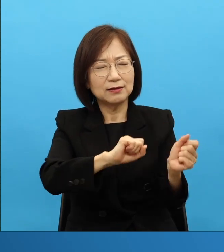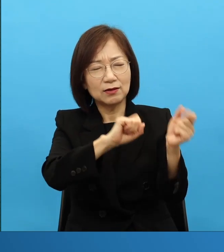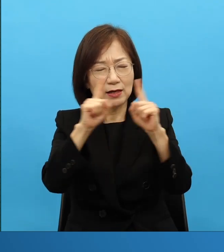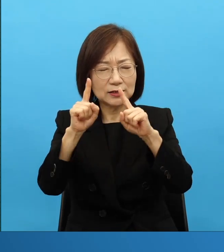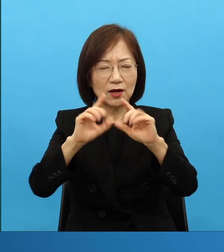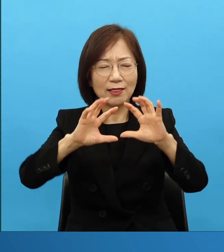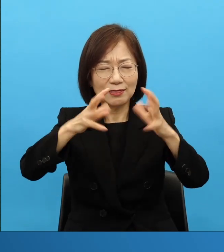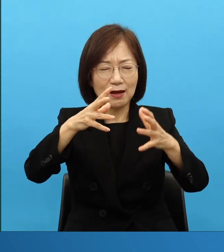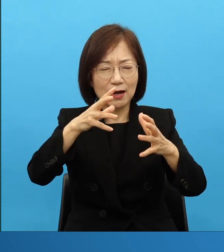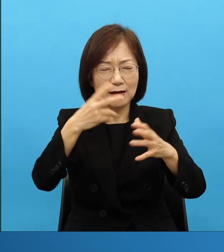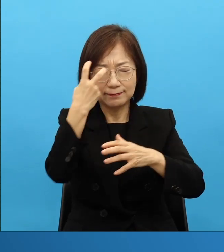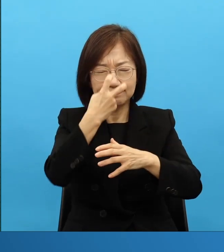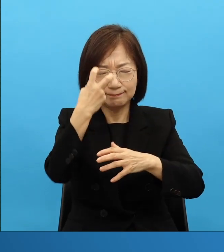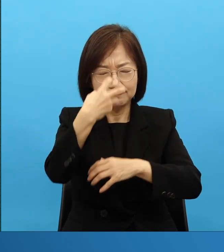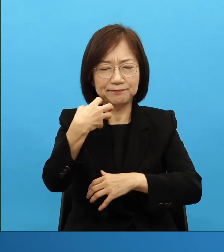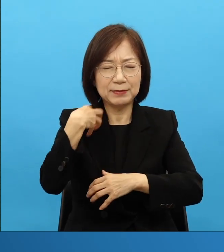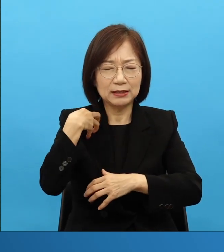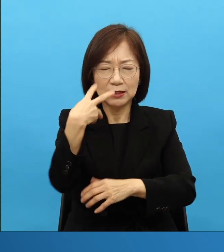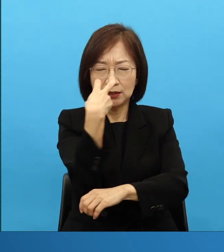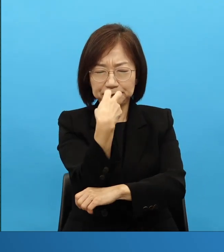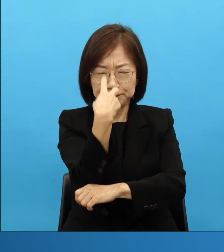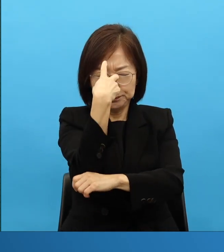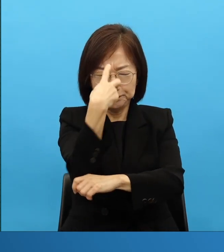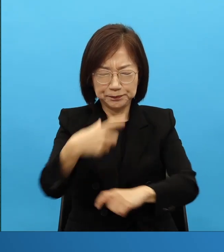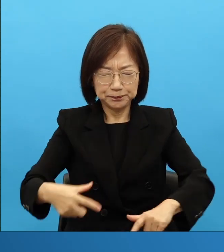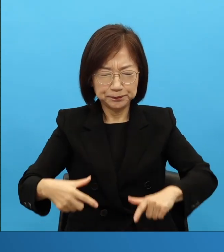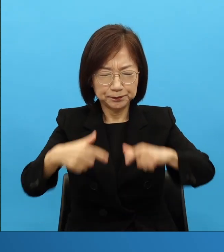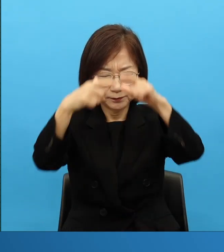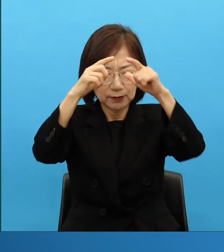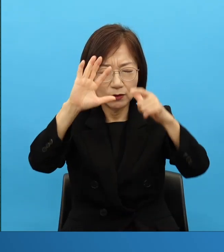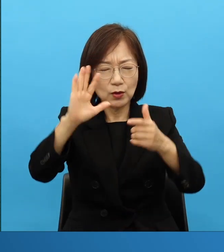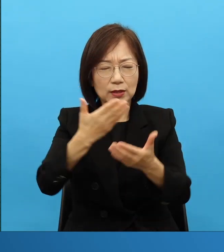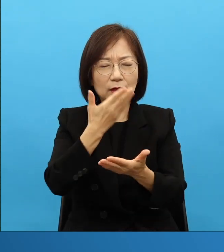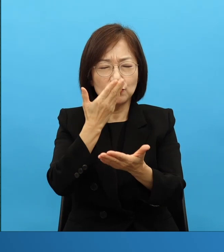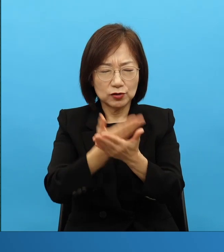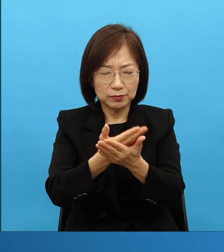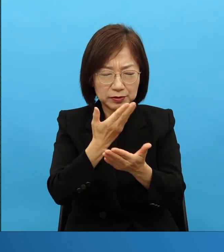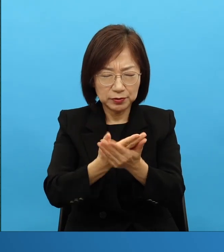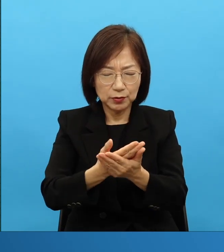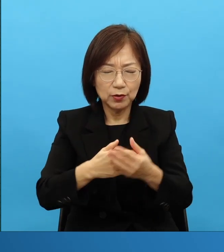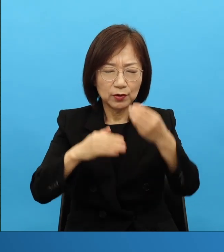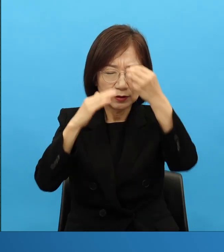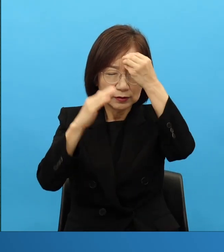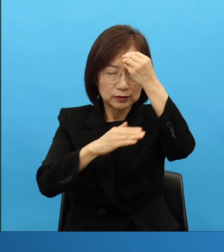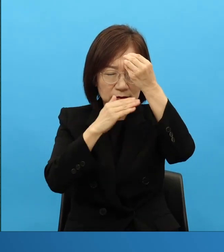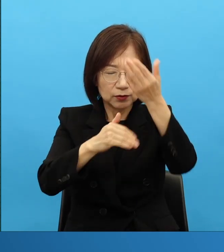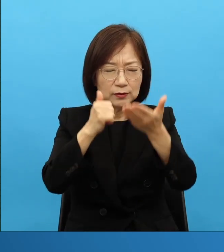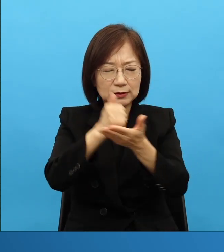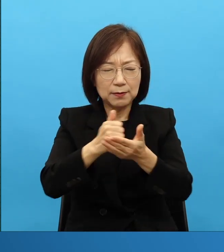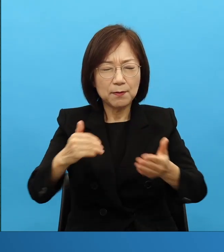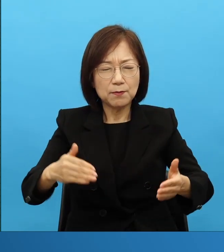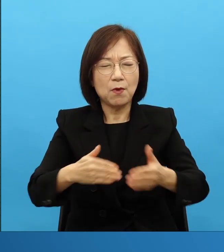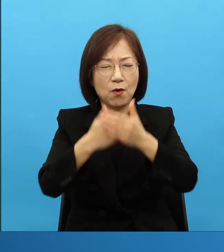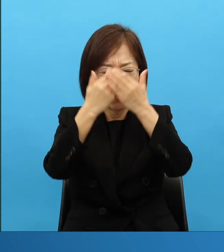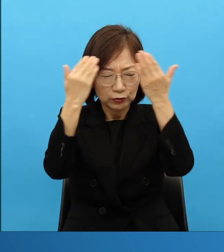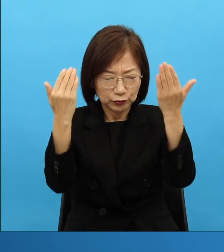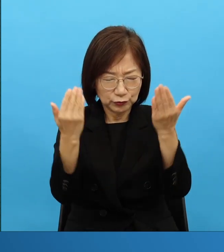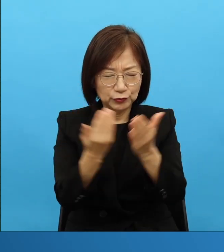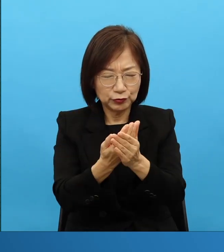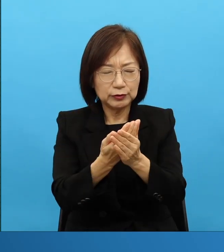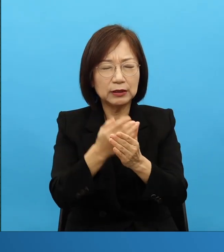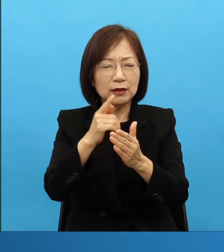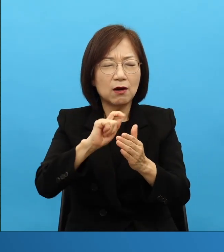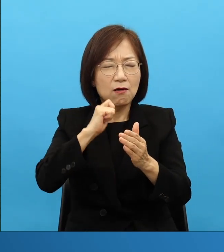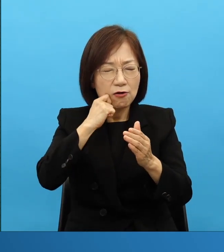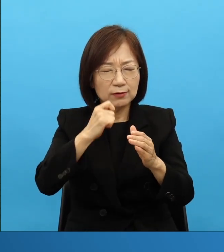세계를 향하여 복음을 선포하는 안테나가 되게 하옵소서. In this historic situation, may the Emmanuel family members who possess the